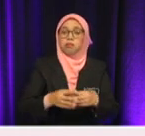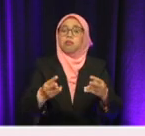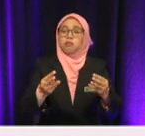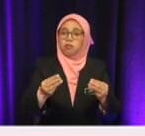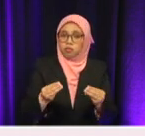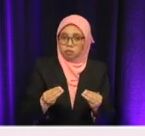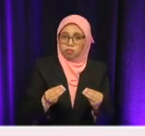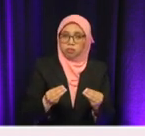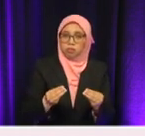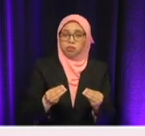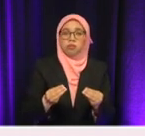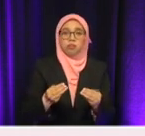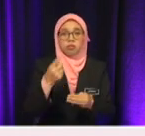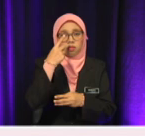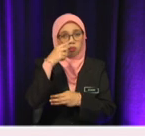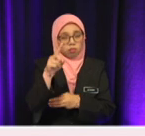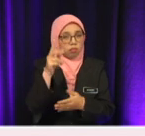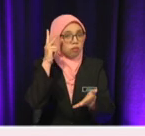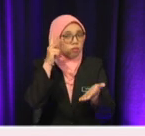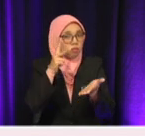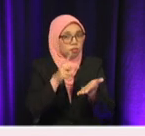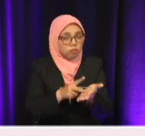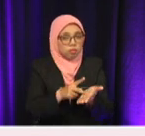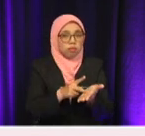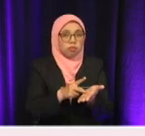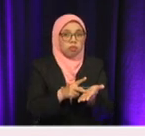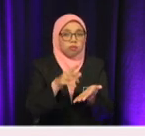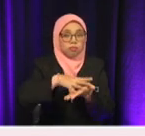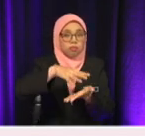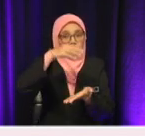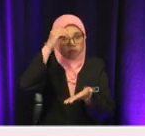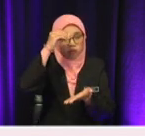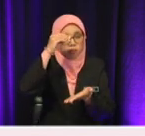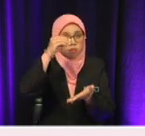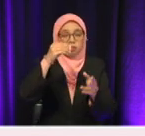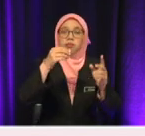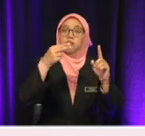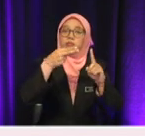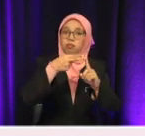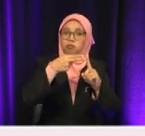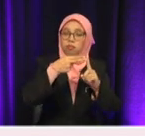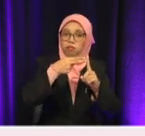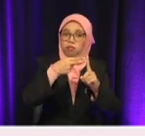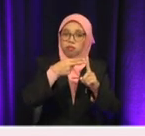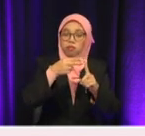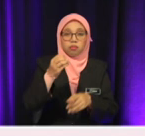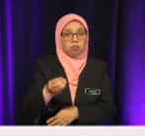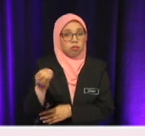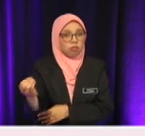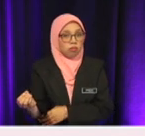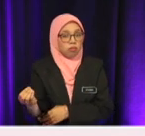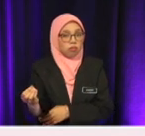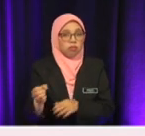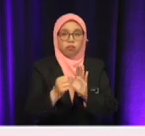diri dia untuk mula mengenal dan juga mempelajari huruf, abjad, objek, simbol